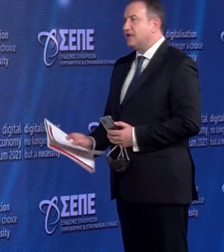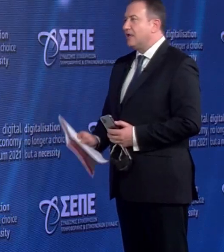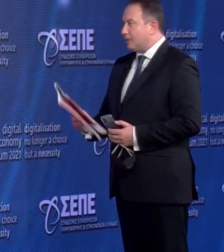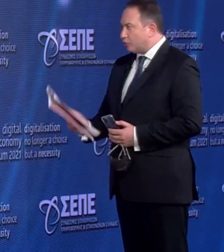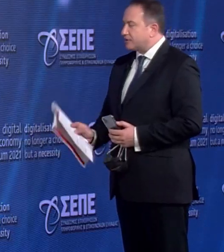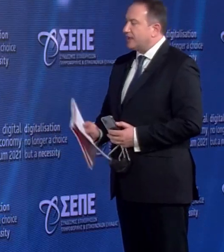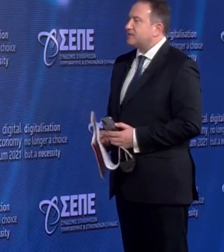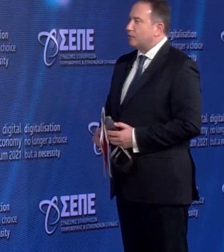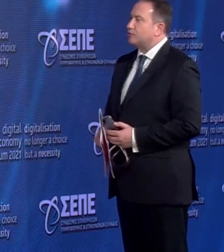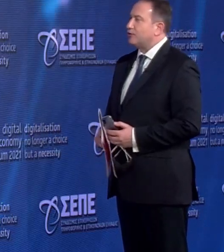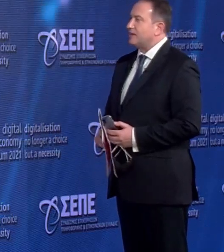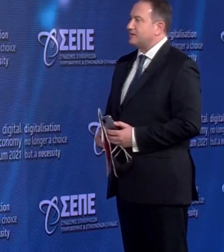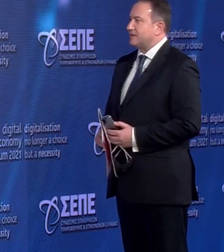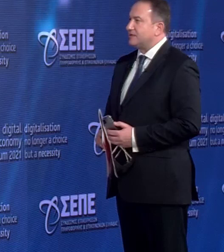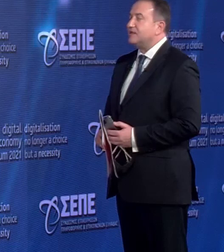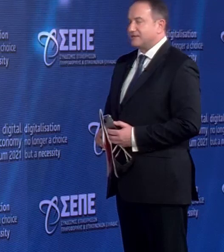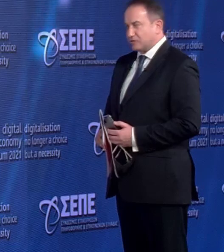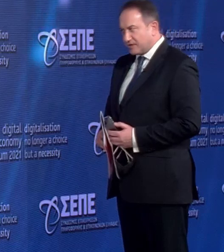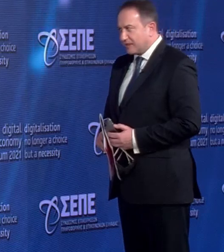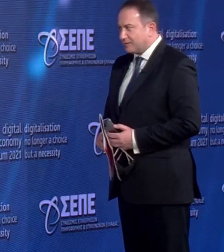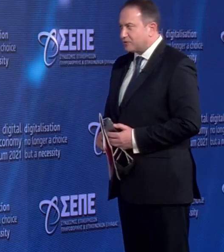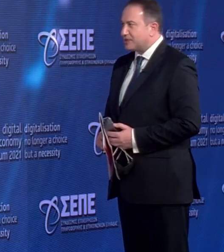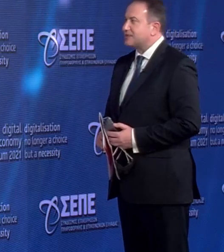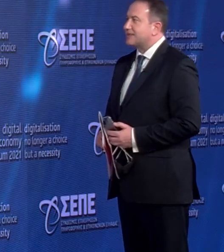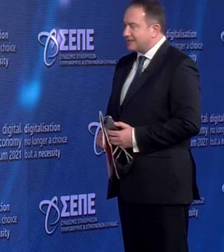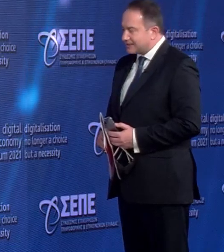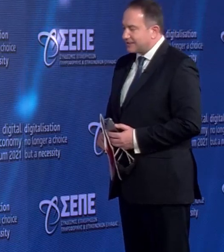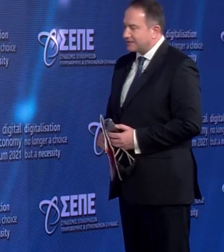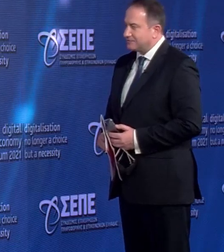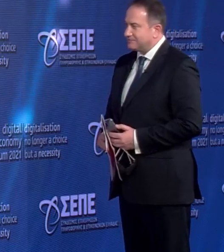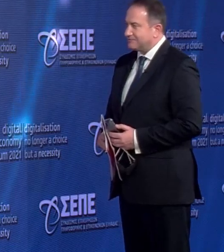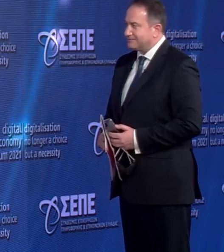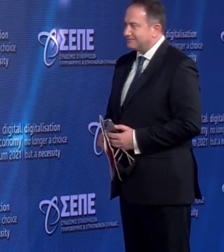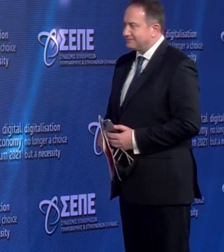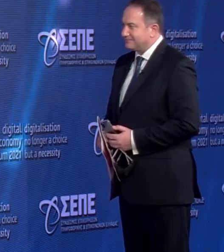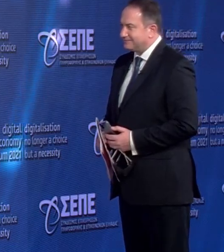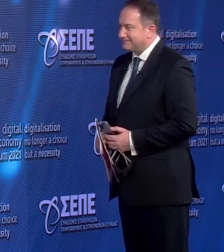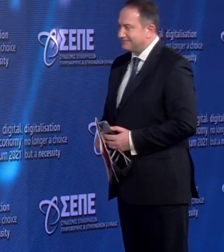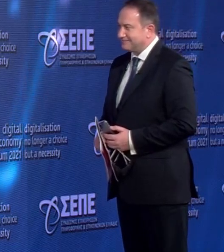πολιτικές και όντως να αλλάξει η Ευρώπη το 2030. Σας ευχαριστούμε θερμά για την παρουσία σας. Καλή συνέχεια.